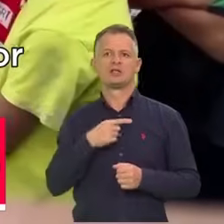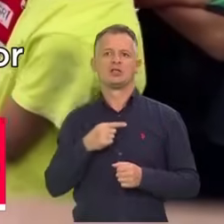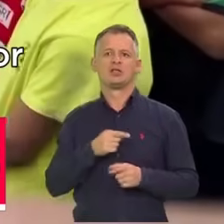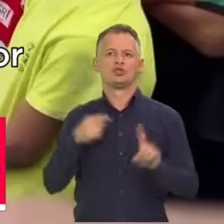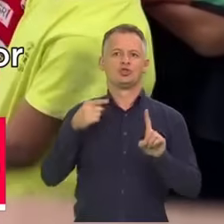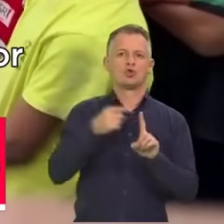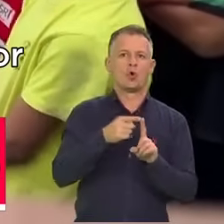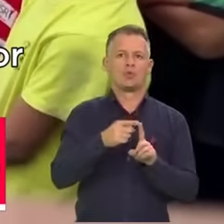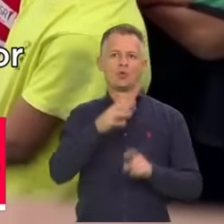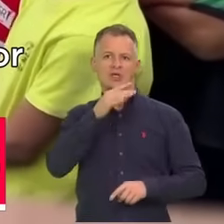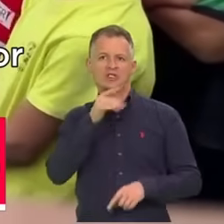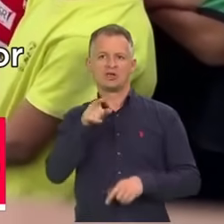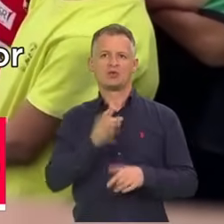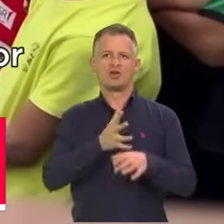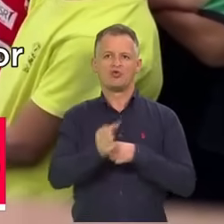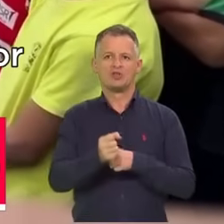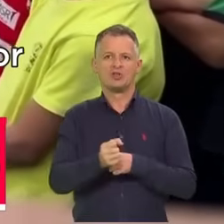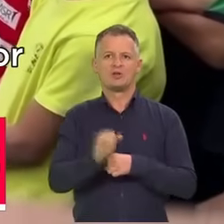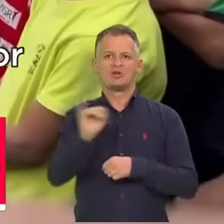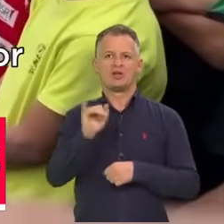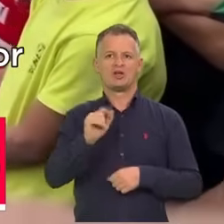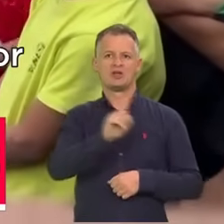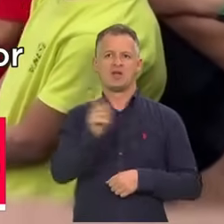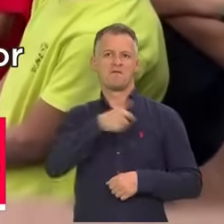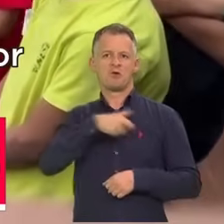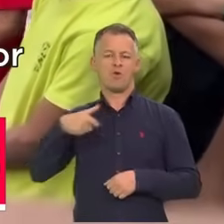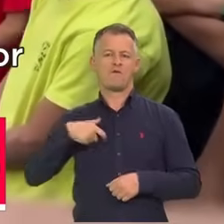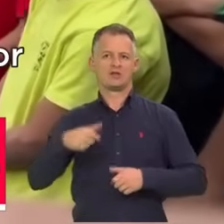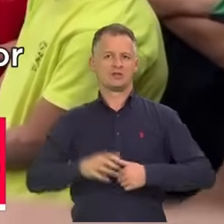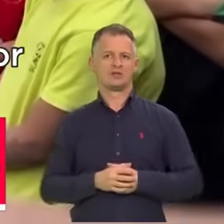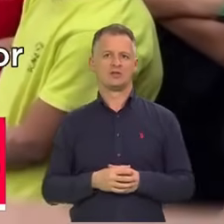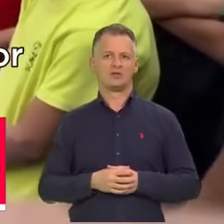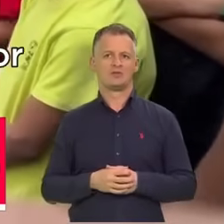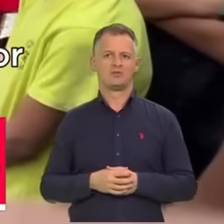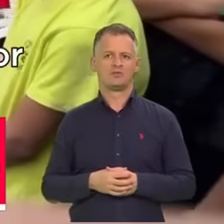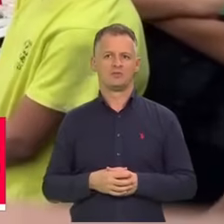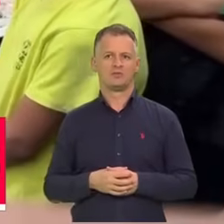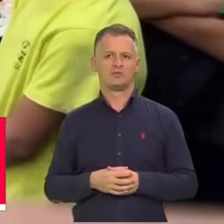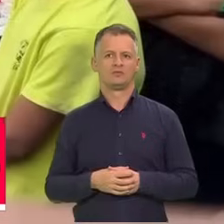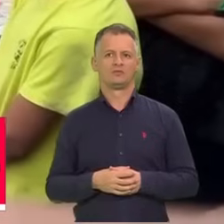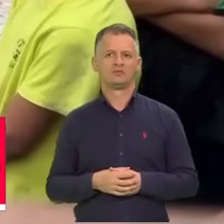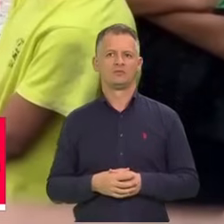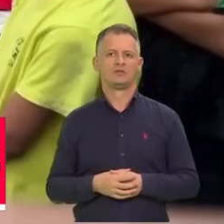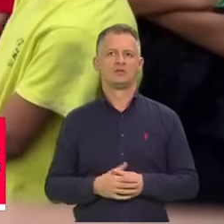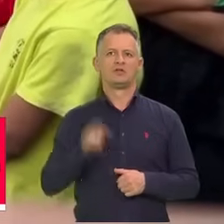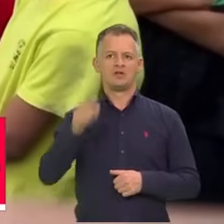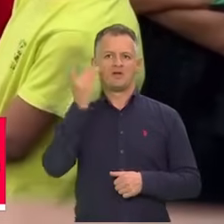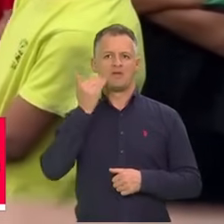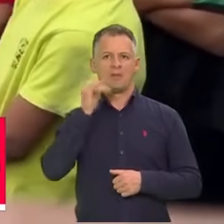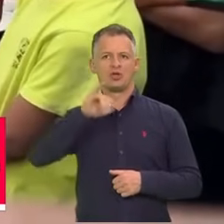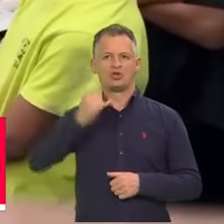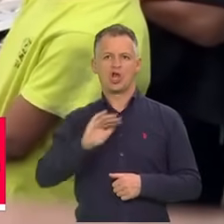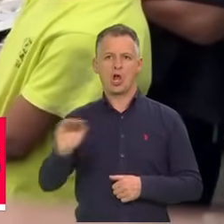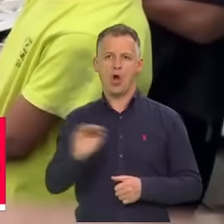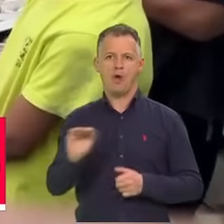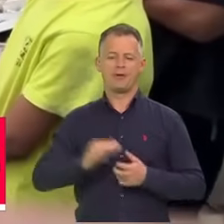shuhada. وأصبحوا كتل من اللحم قطعتهم هذه المتفجرات الذي لم يشهد لها من قبل